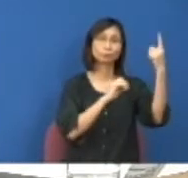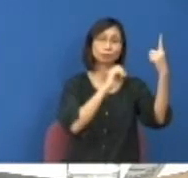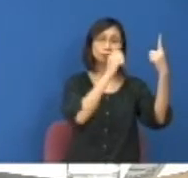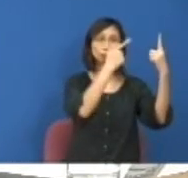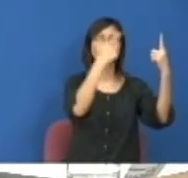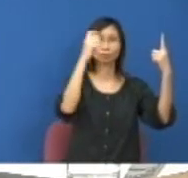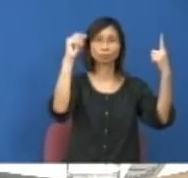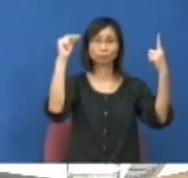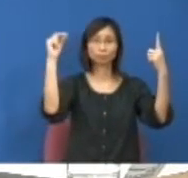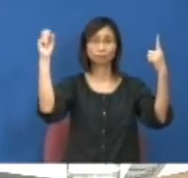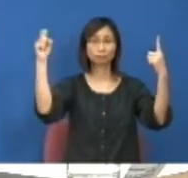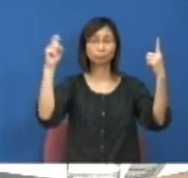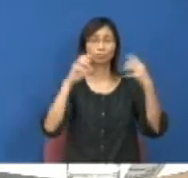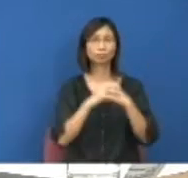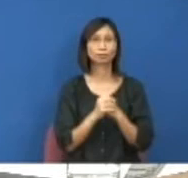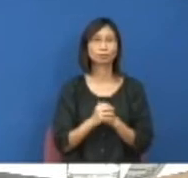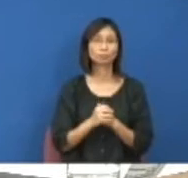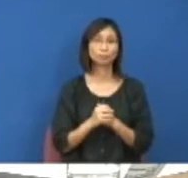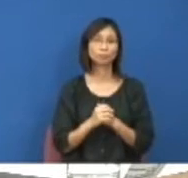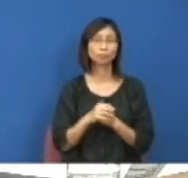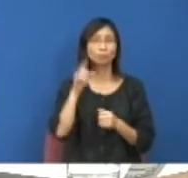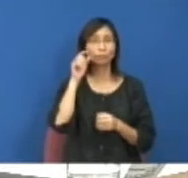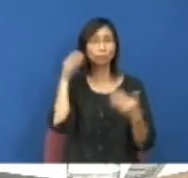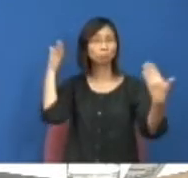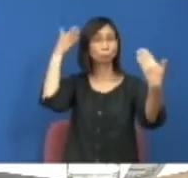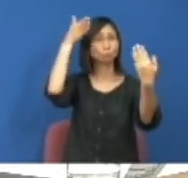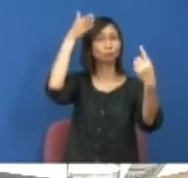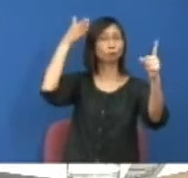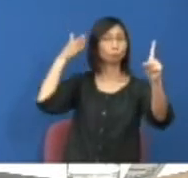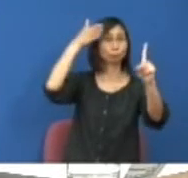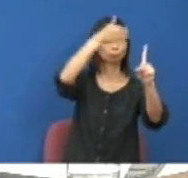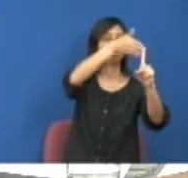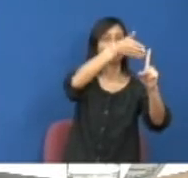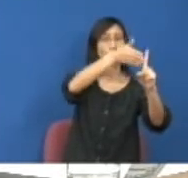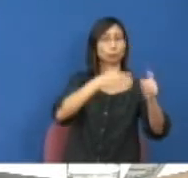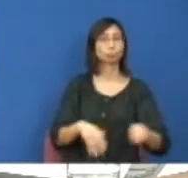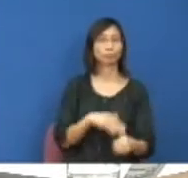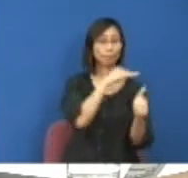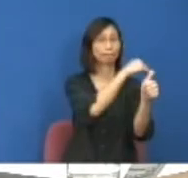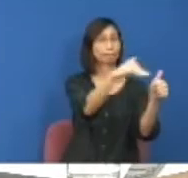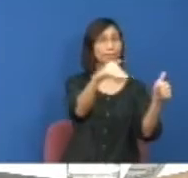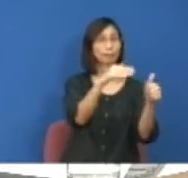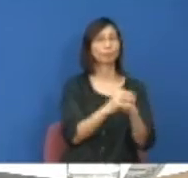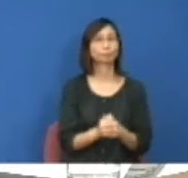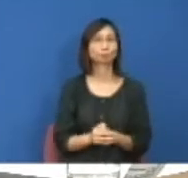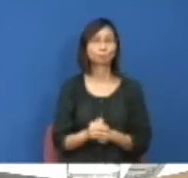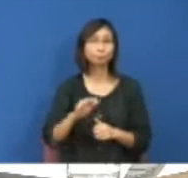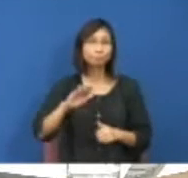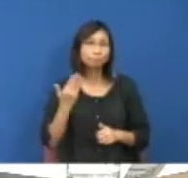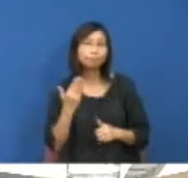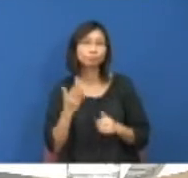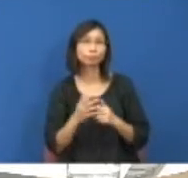咧，係用一種特殊嘅方法，就係話。將佢殺死咗，一個反即係一個反動之後嘅再反